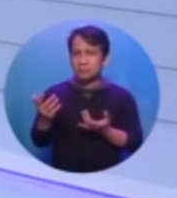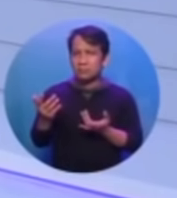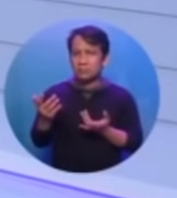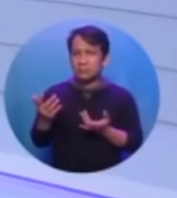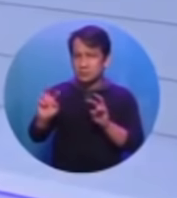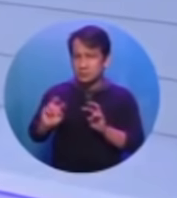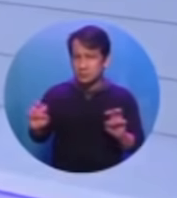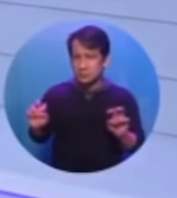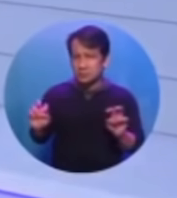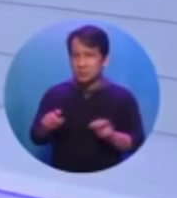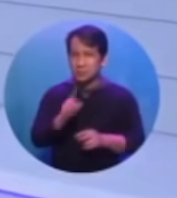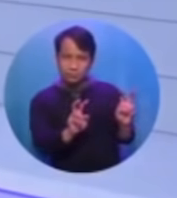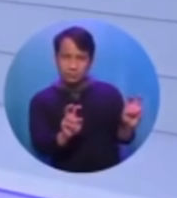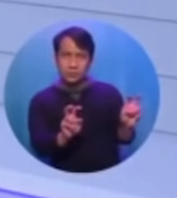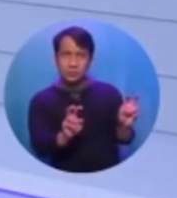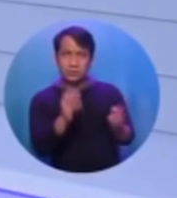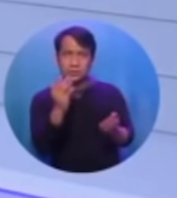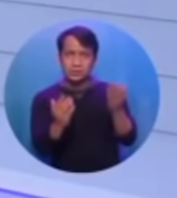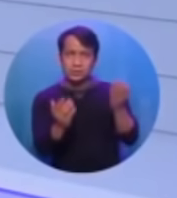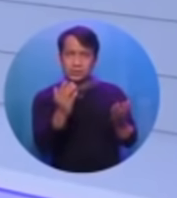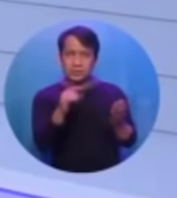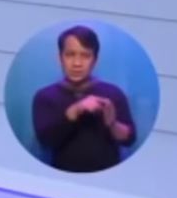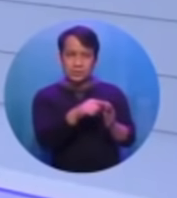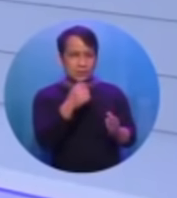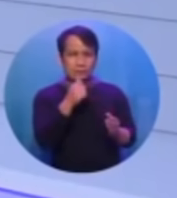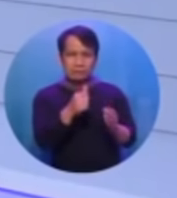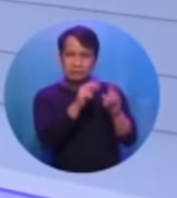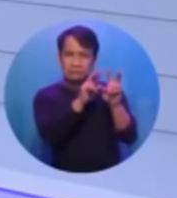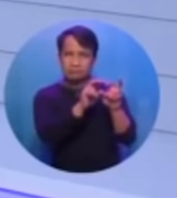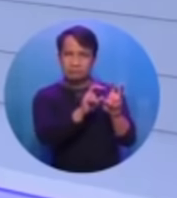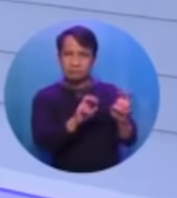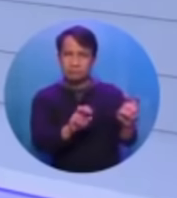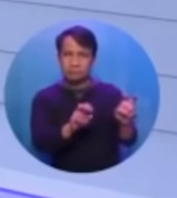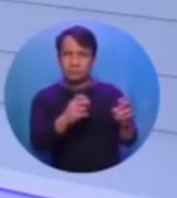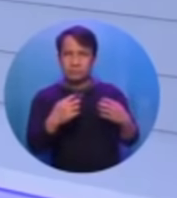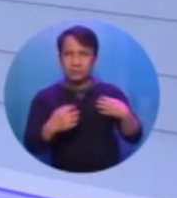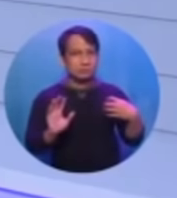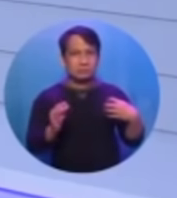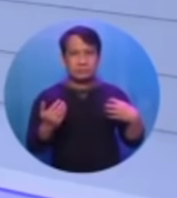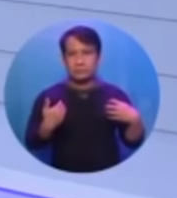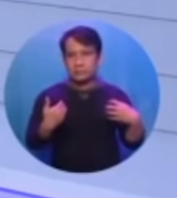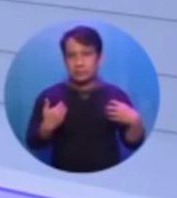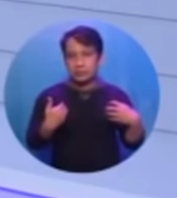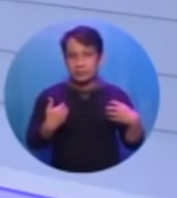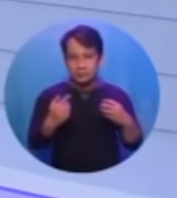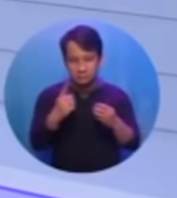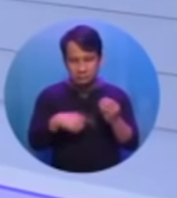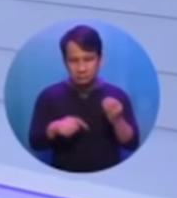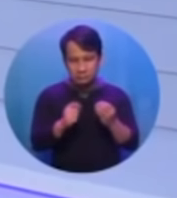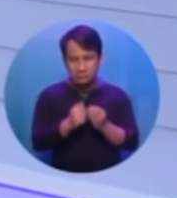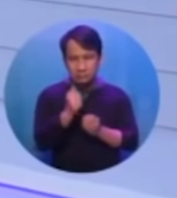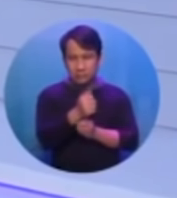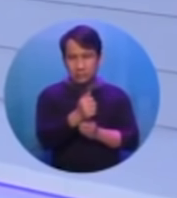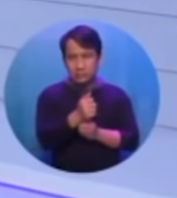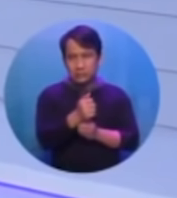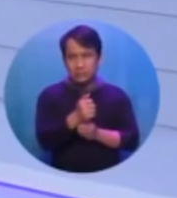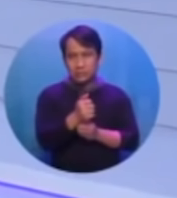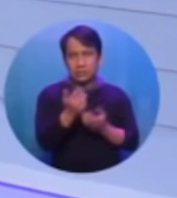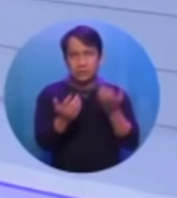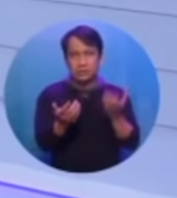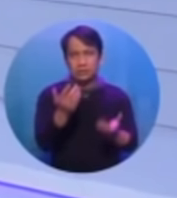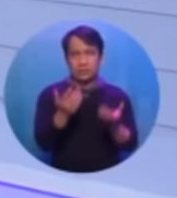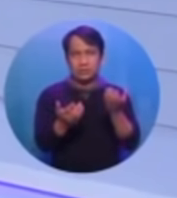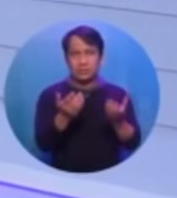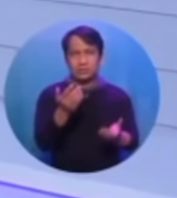sa screening. Totoo po yan. Hindi po na-screen na maayos ang mga police. Hindi siguro sila sumailalim sa tinatawag